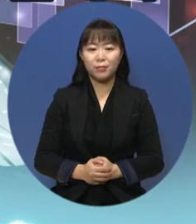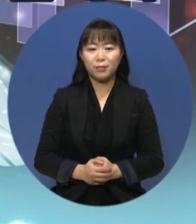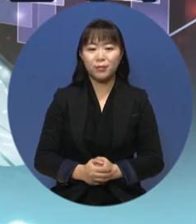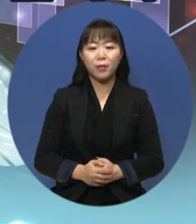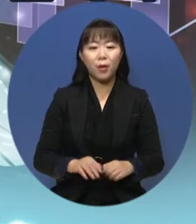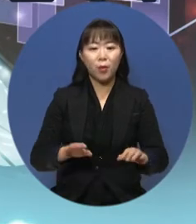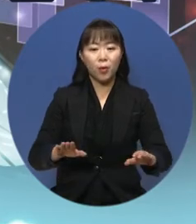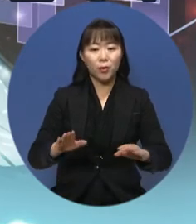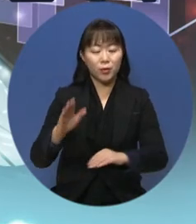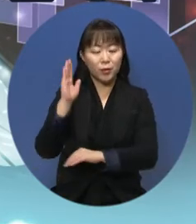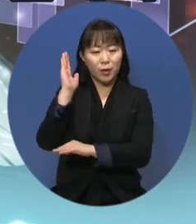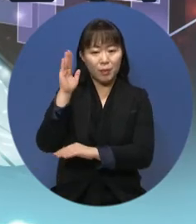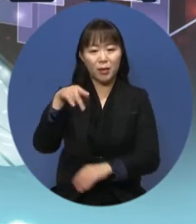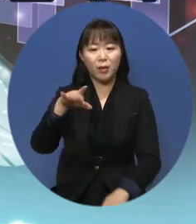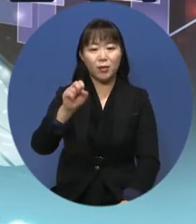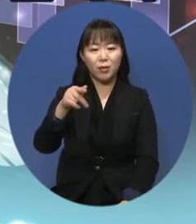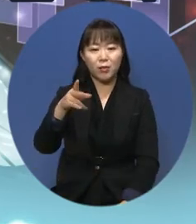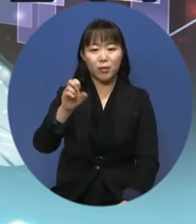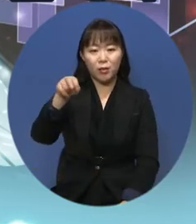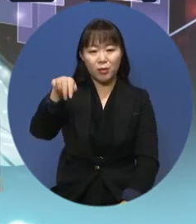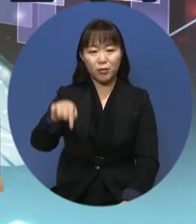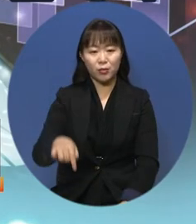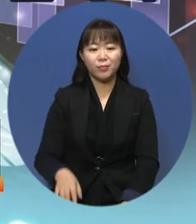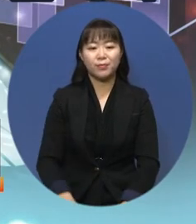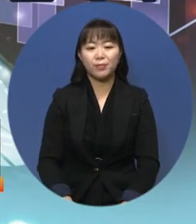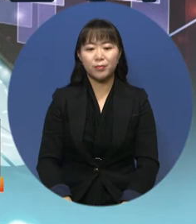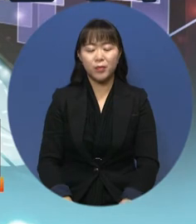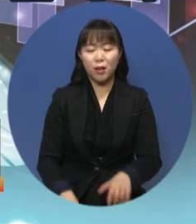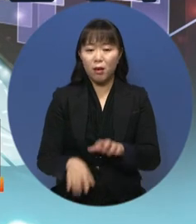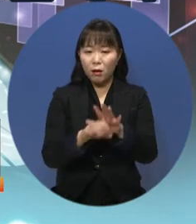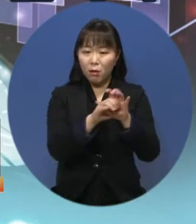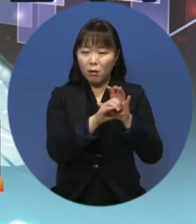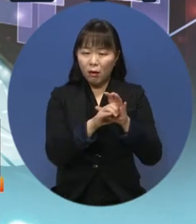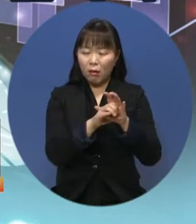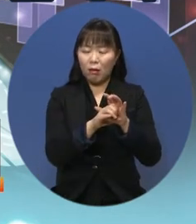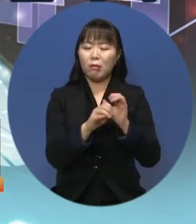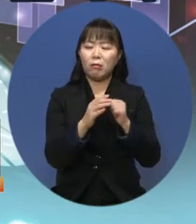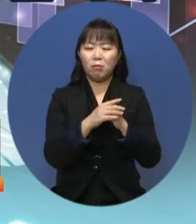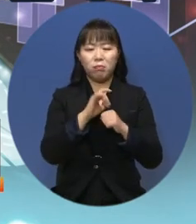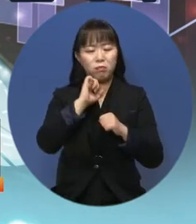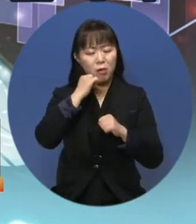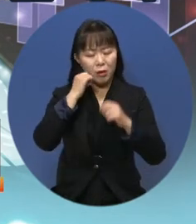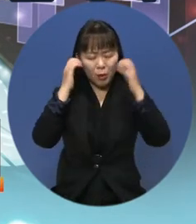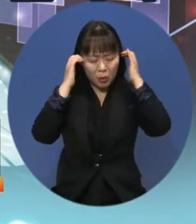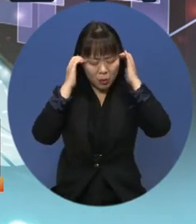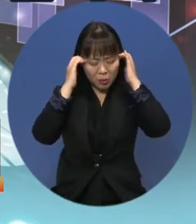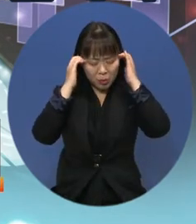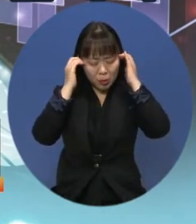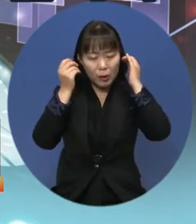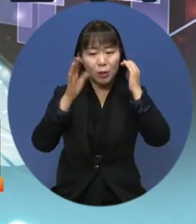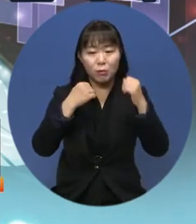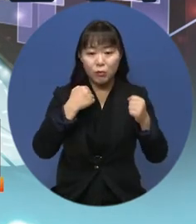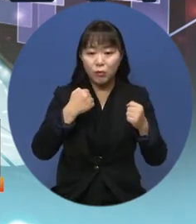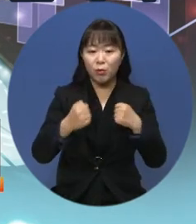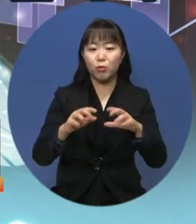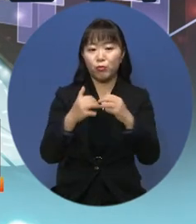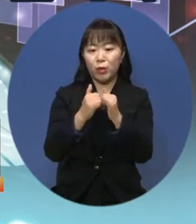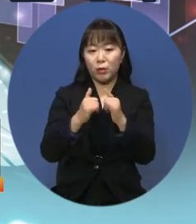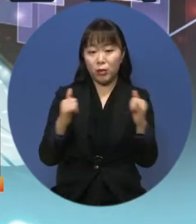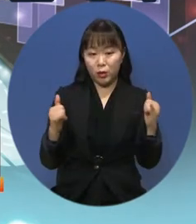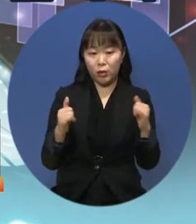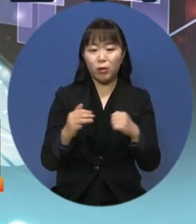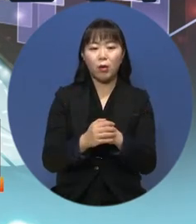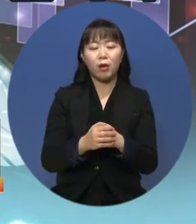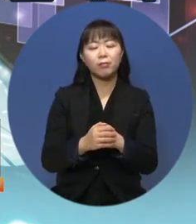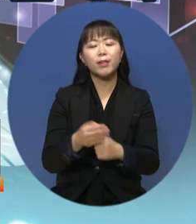오늘도 한 마디 증가하고 있습니다 걸어 나 사태로 인한 어려움과 고통을 받으면 저도 국민들은